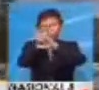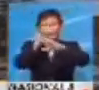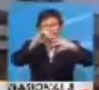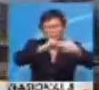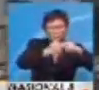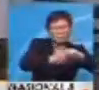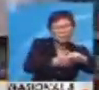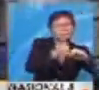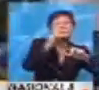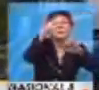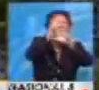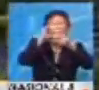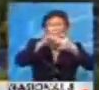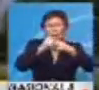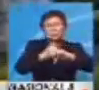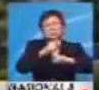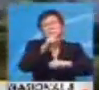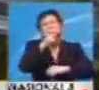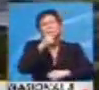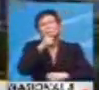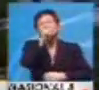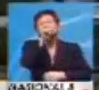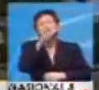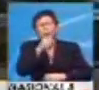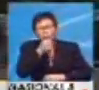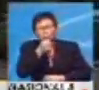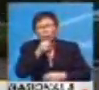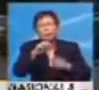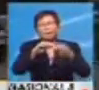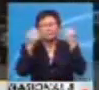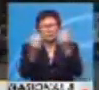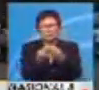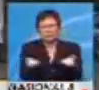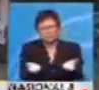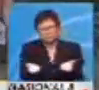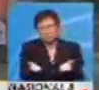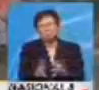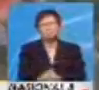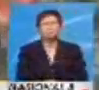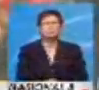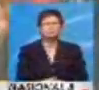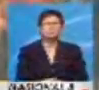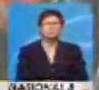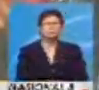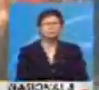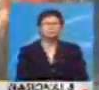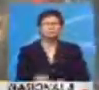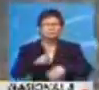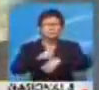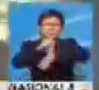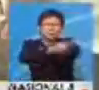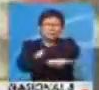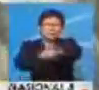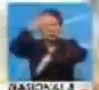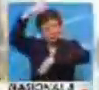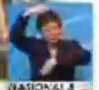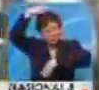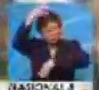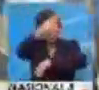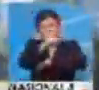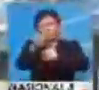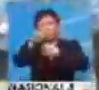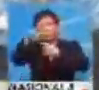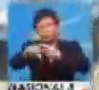dengan penyakit TB di kalangan masyarakat setempat dan di negeri selango dan